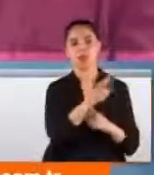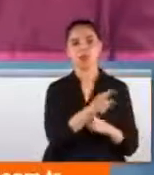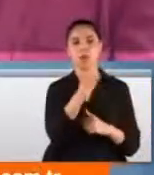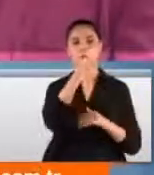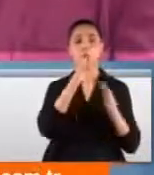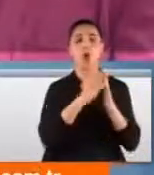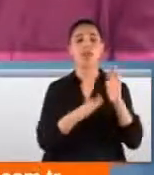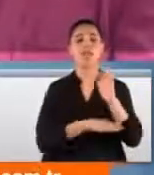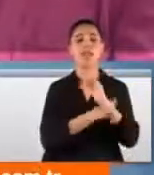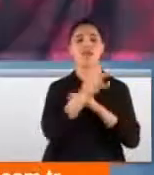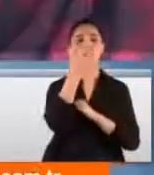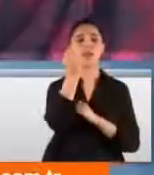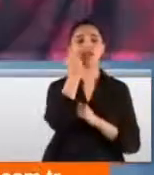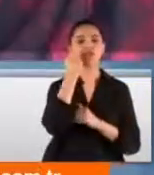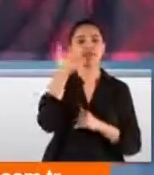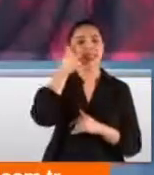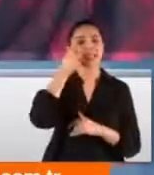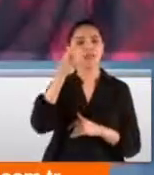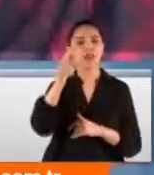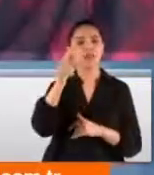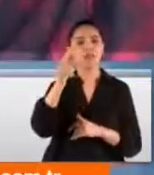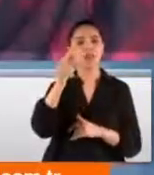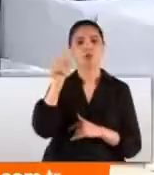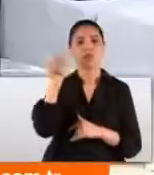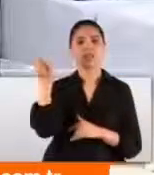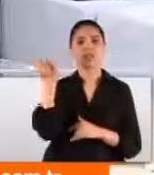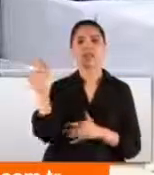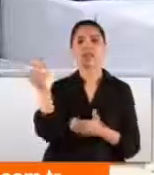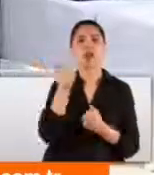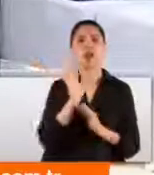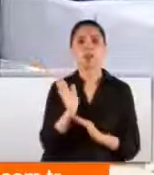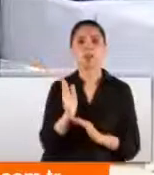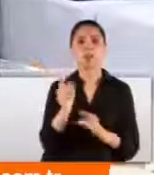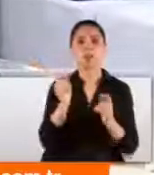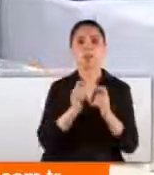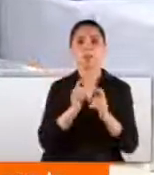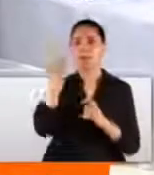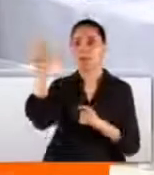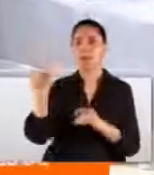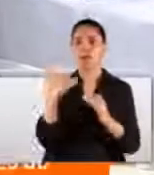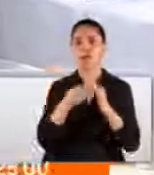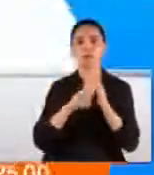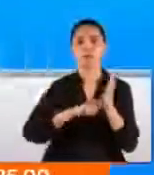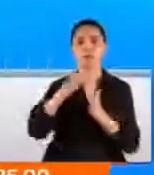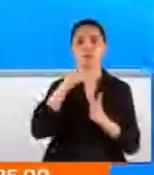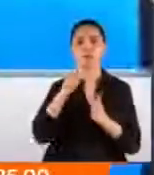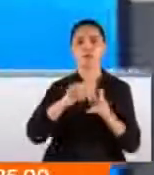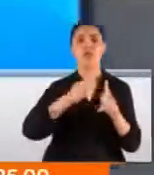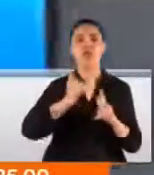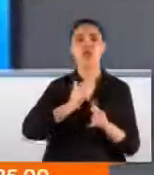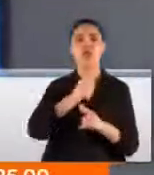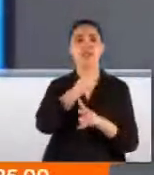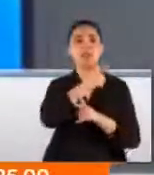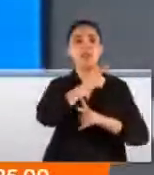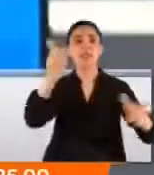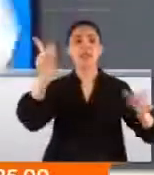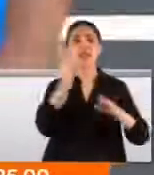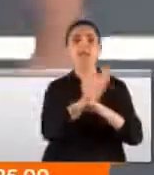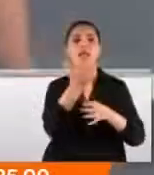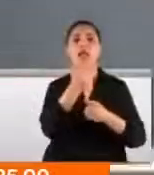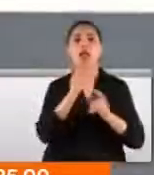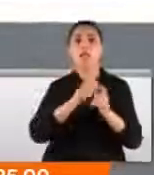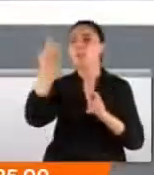yaşayan 5 kişinin telefonundan sadece seninki alınmamış. Ana Betül mesajını silmiş diyen jandarmaya sesleniyorum. Niye